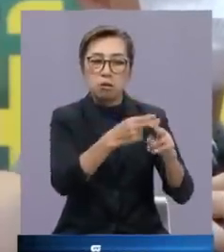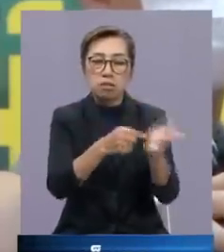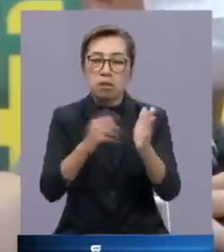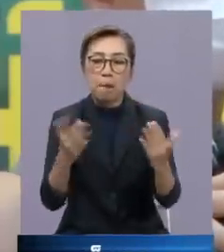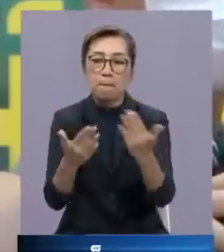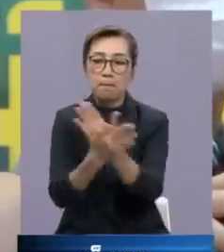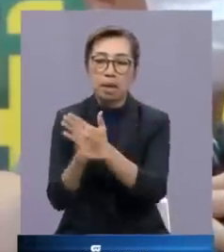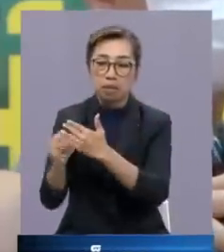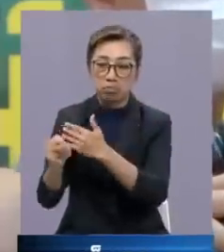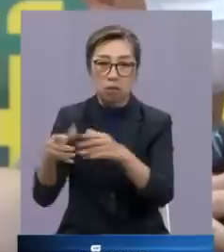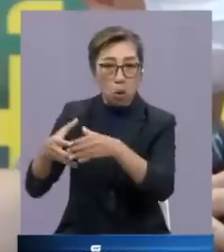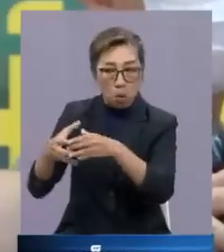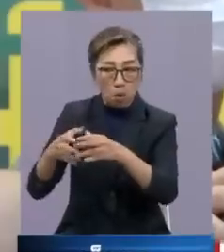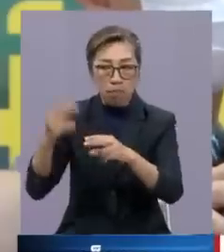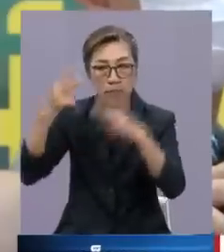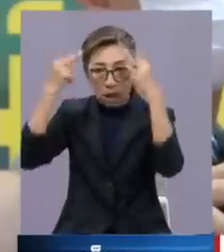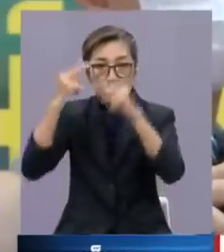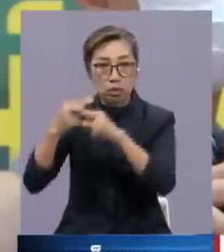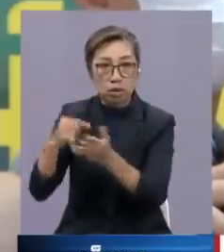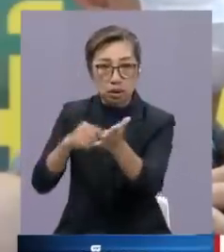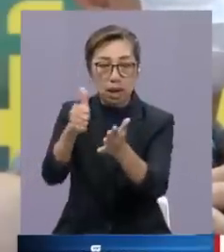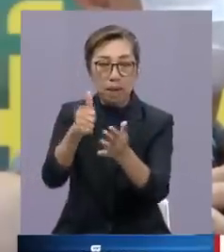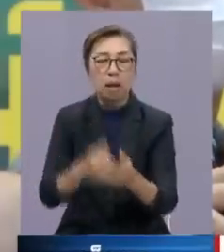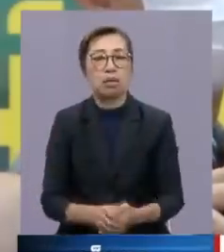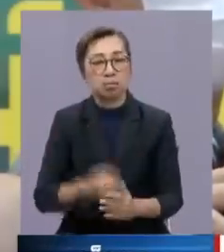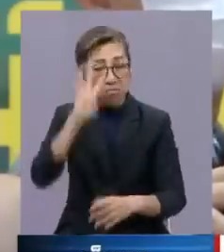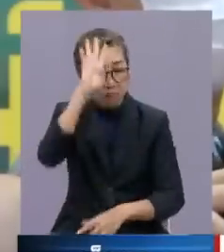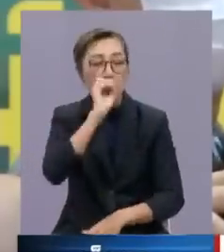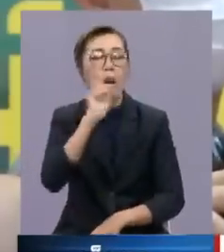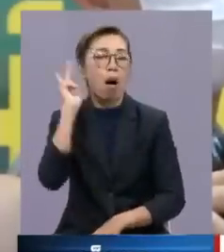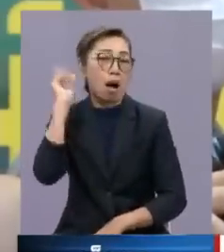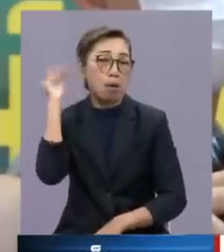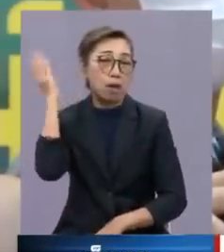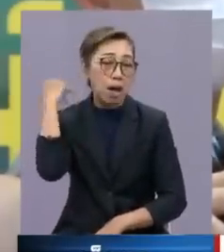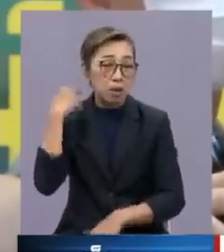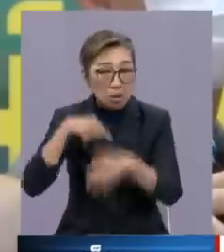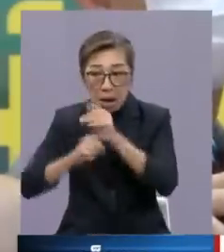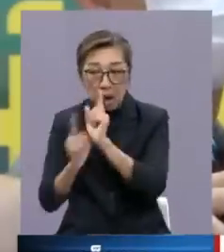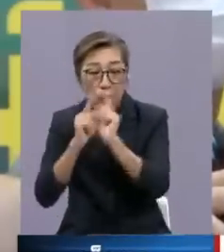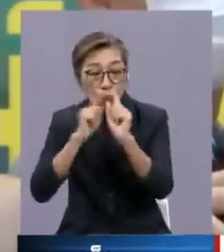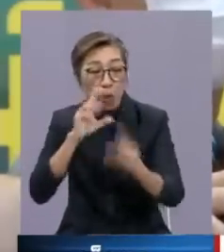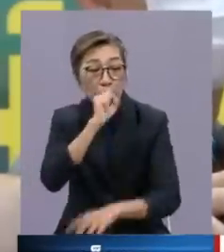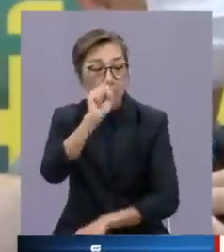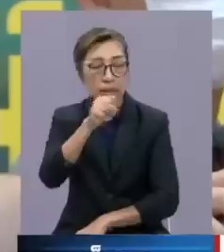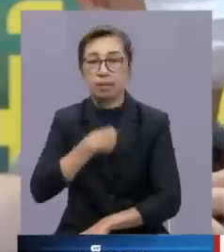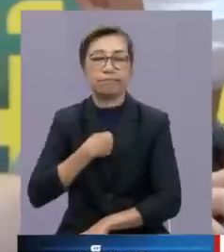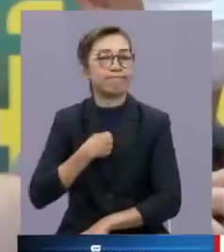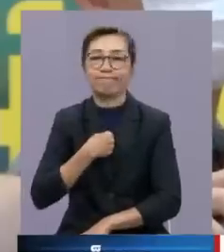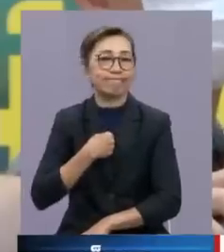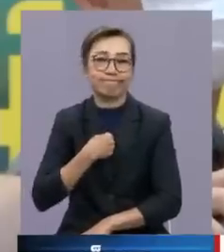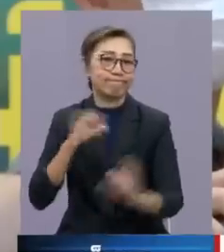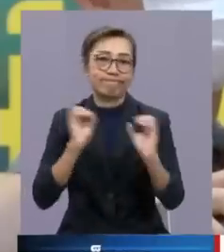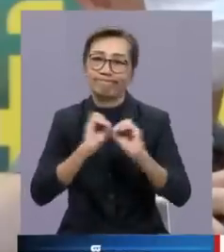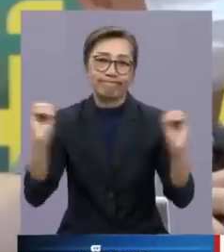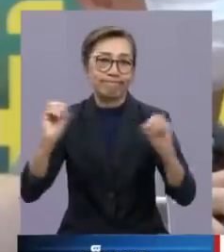ไหมร้อยเอกธรรมนัสบอกครับว่าจากกระแสข่าวเกิดดีลลับในช่วงที่ผ่านมาขอยืนยันพรรคพลังประชารัฐไม่เคยมี